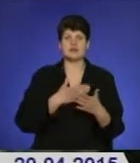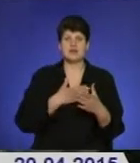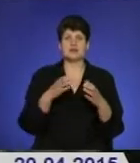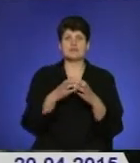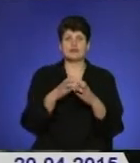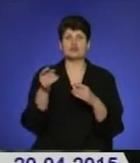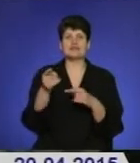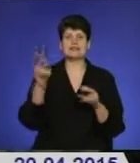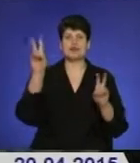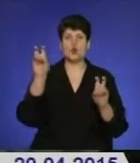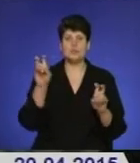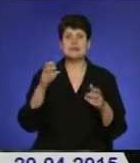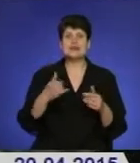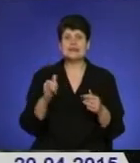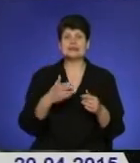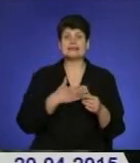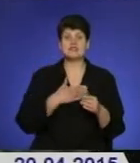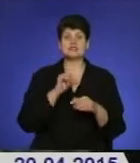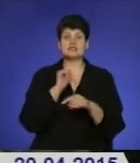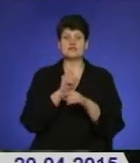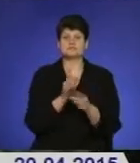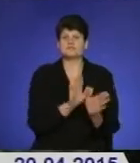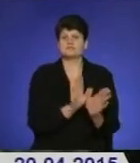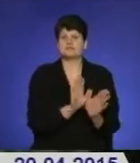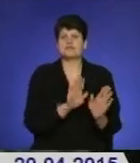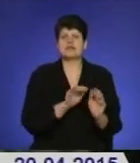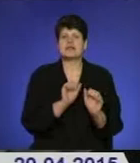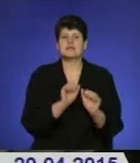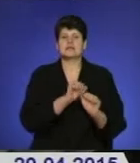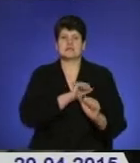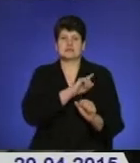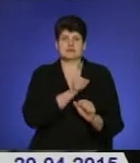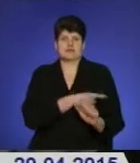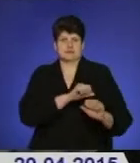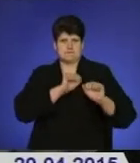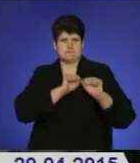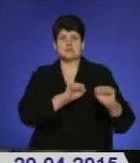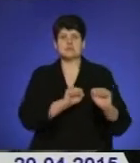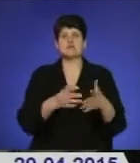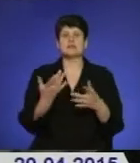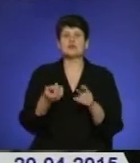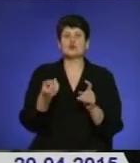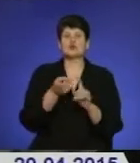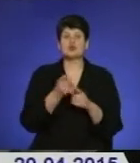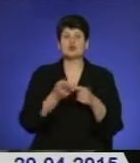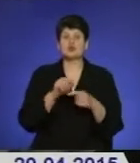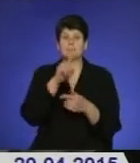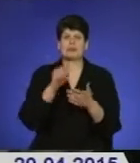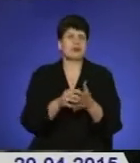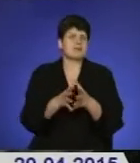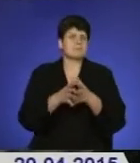Тернопіль. І наше якраз завдання – змістити максимально обороноздатність нашої держави, долучити до цього питання